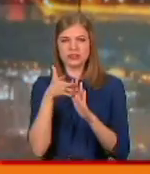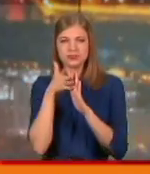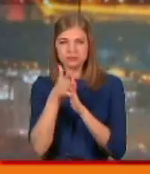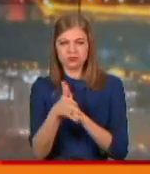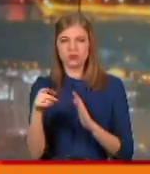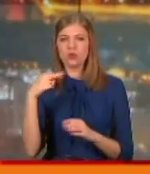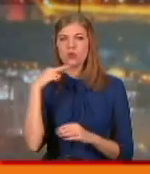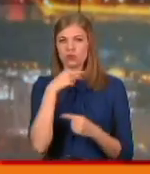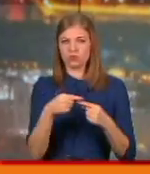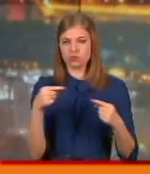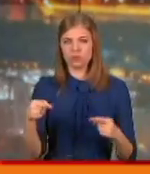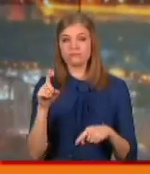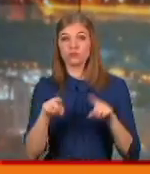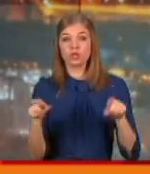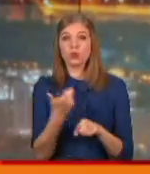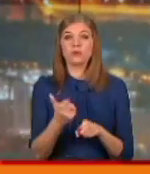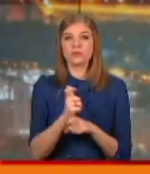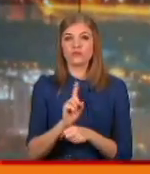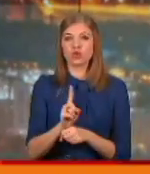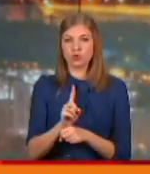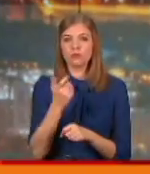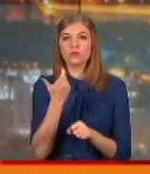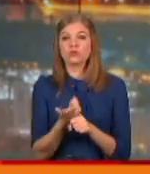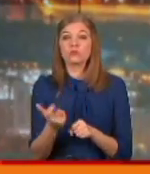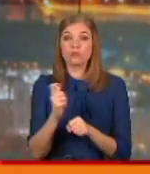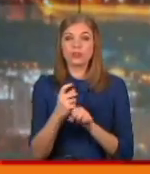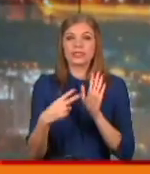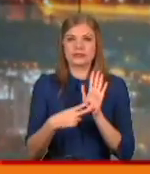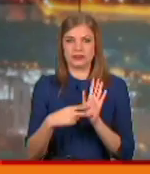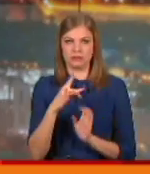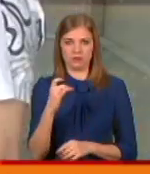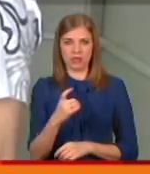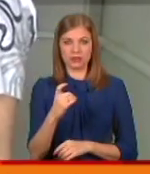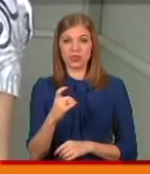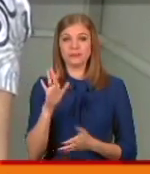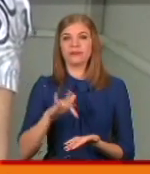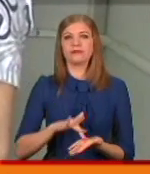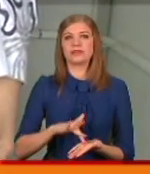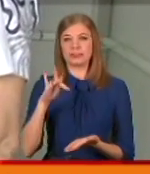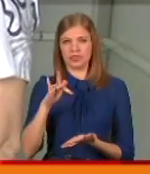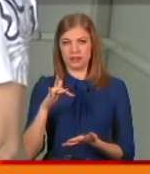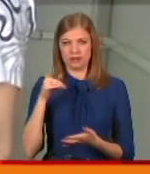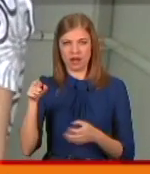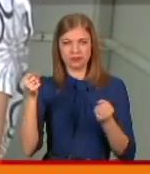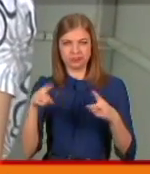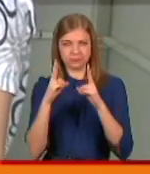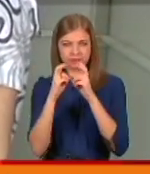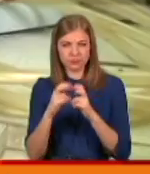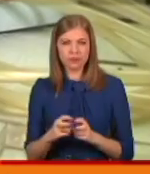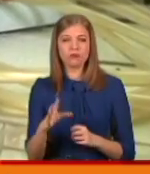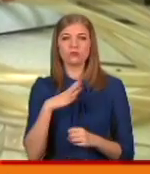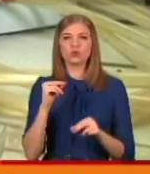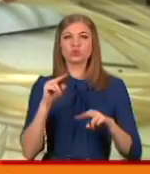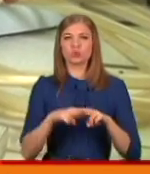цих отруйних речовин подекуди перевищує норму у понад 7 разів. У Центральній геофізичній обсерваторії